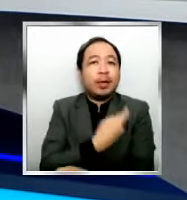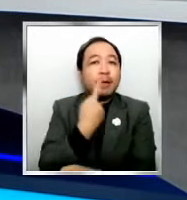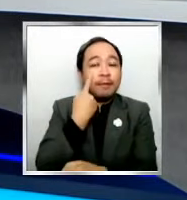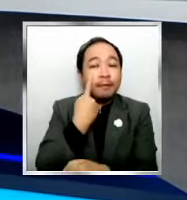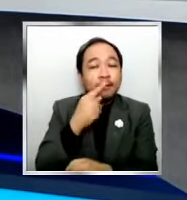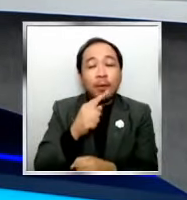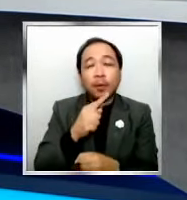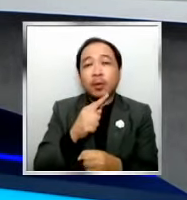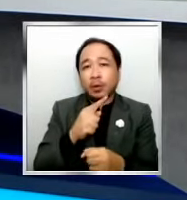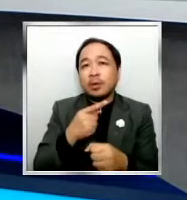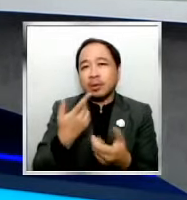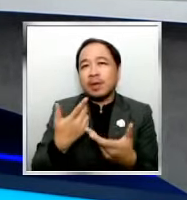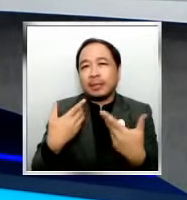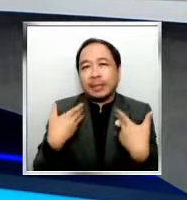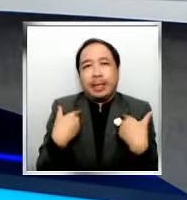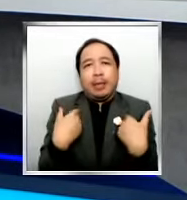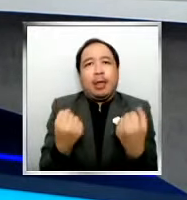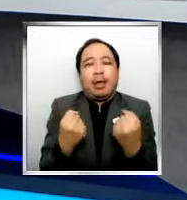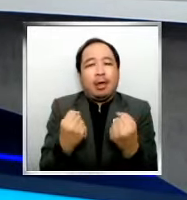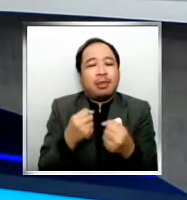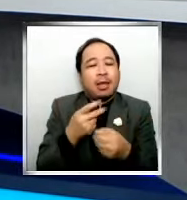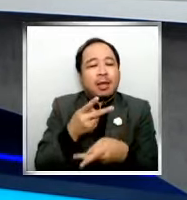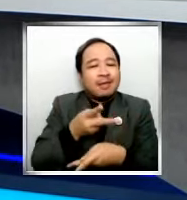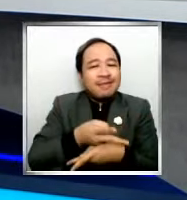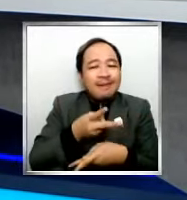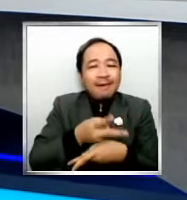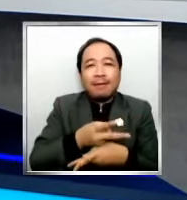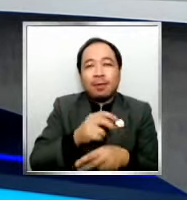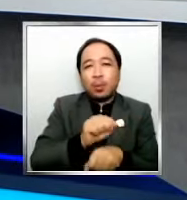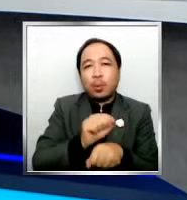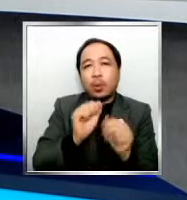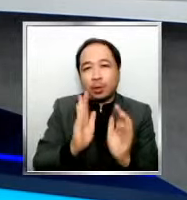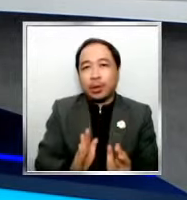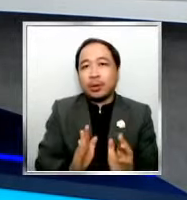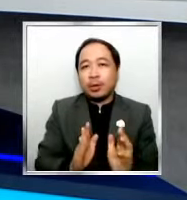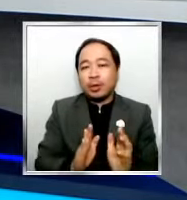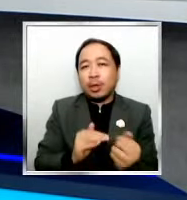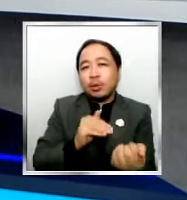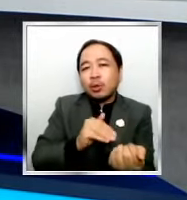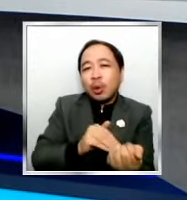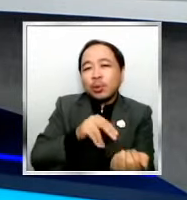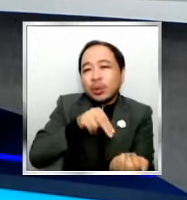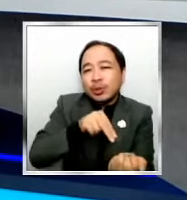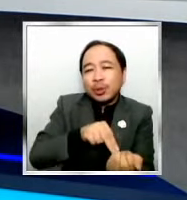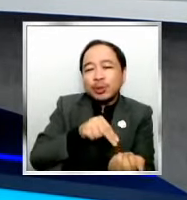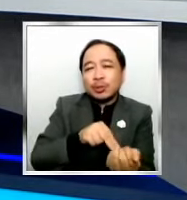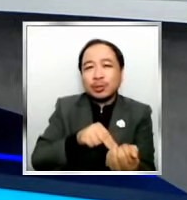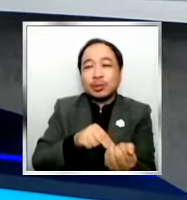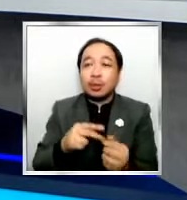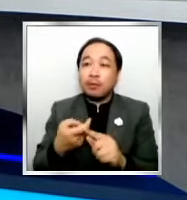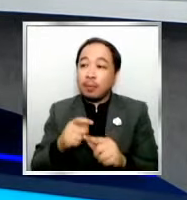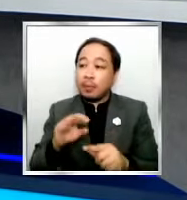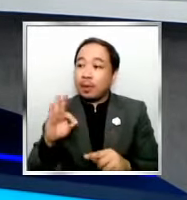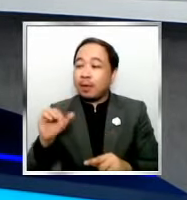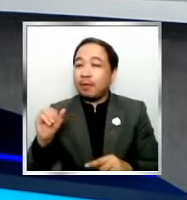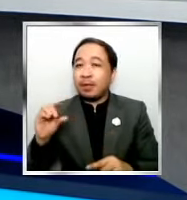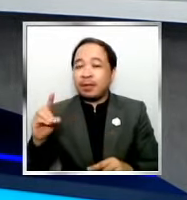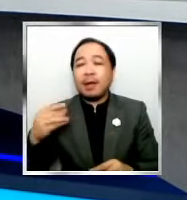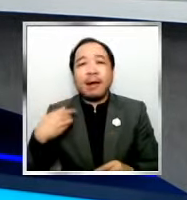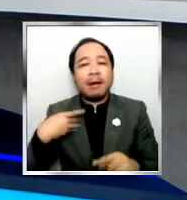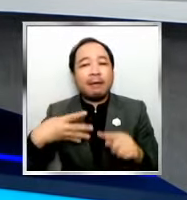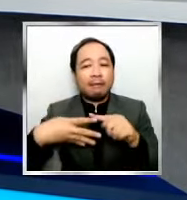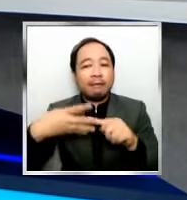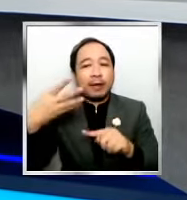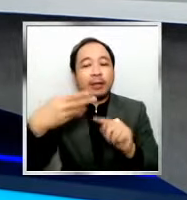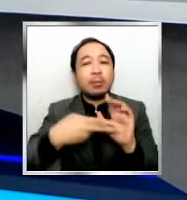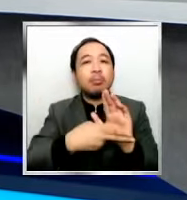ng mga healthcare worker. Ayon sa Food and Drug Administration, 4 na tatak ang bakuna ang gagamitin. Alamin natin kung